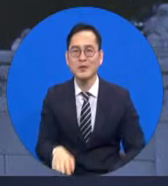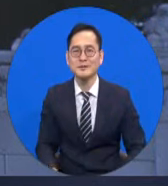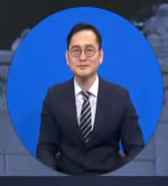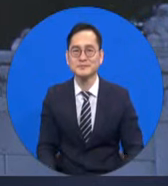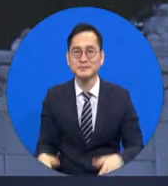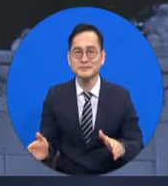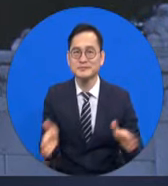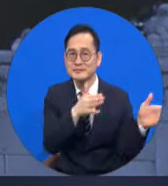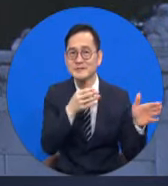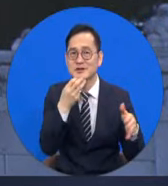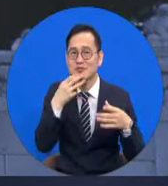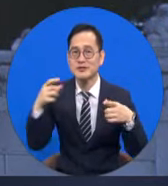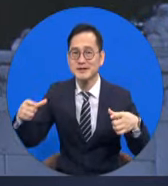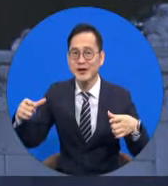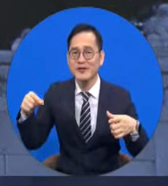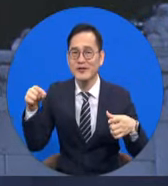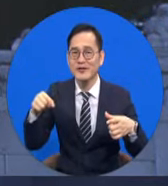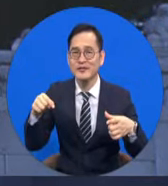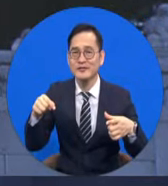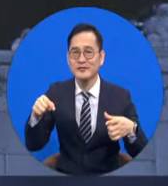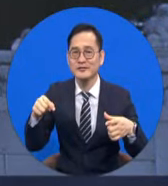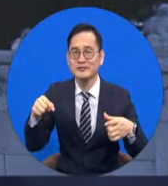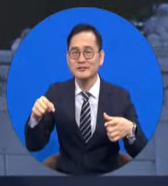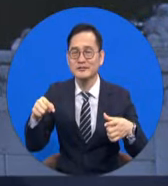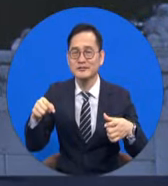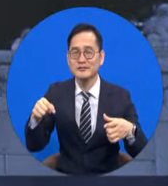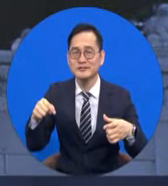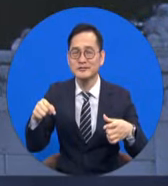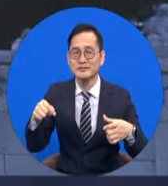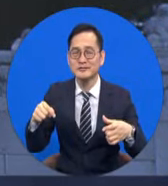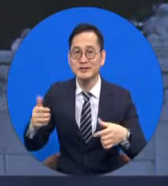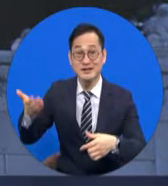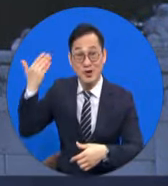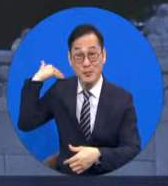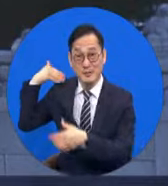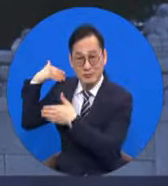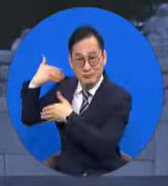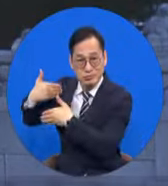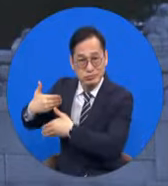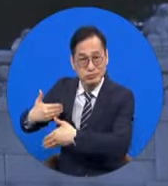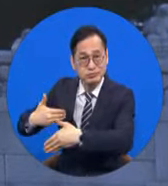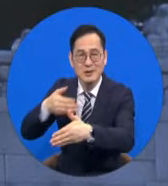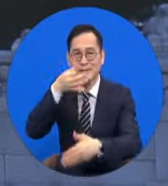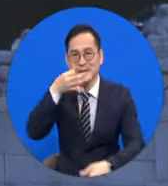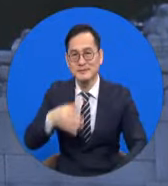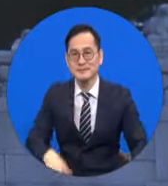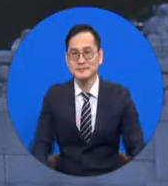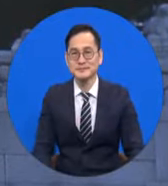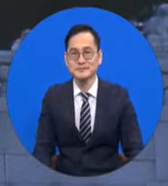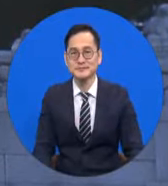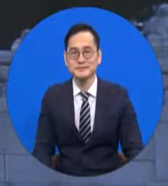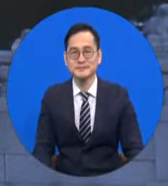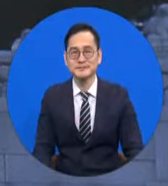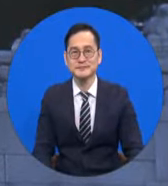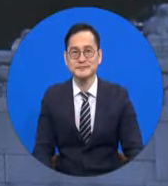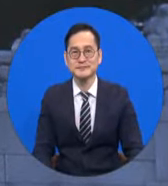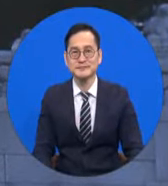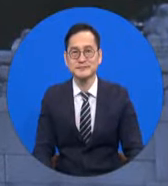수도권 판세를 어떻게 변화했는지 그 흐름을 좀 살펴보겠습니다. 전국 판세분 변화에 이어 이번엔